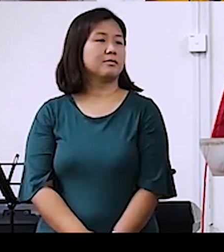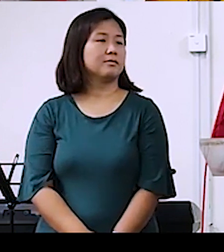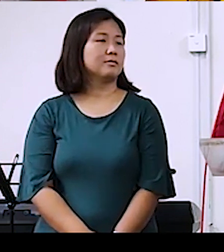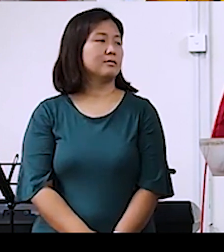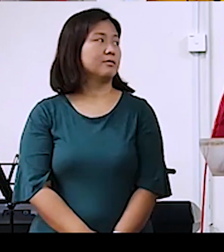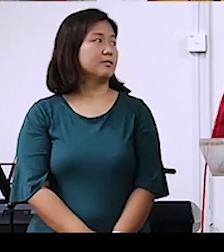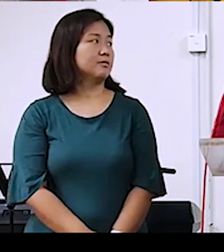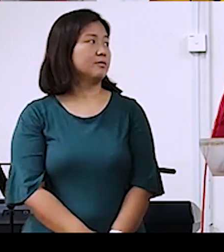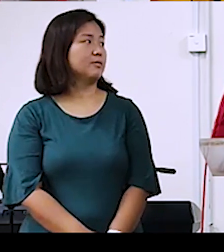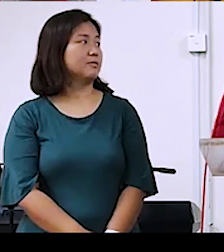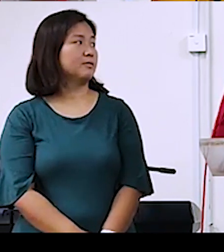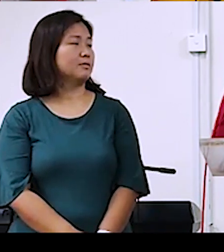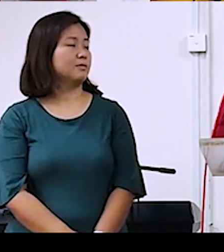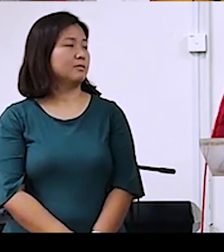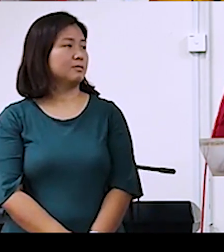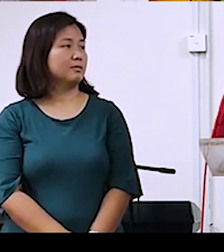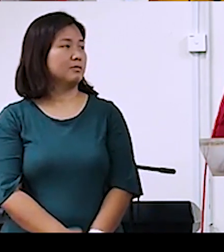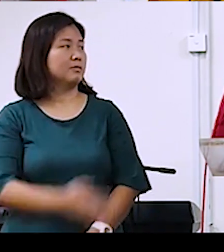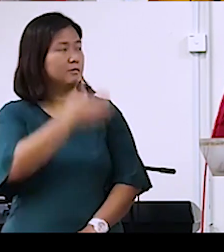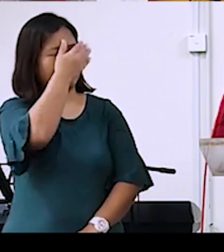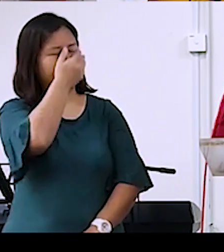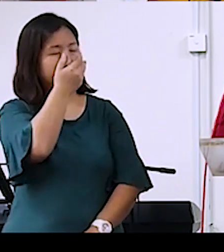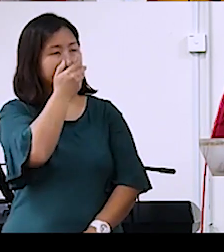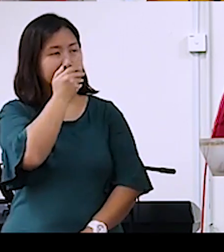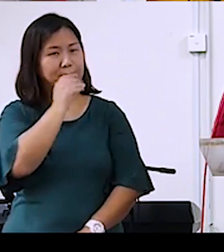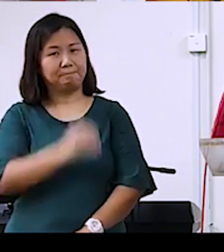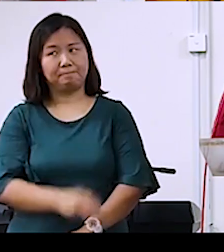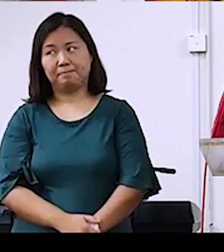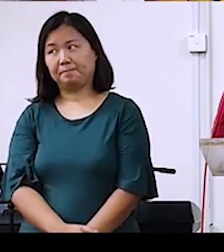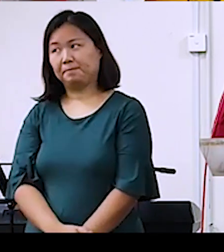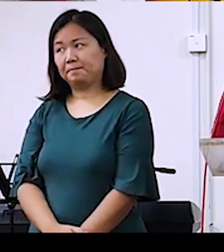的时候呢，你也一面可以看见那个笔记，让你更加的了解神的话语。